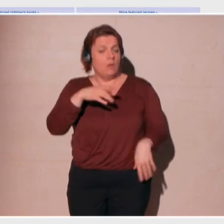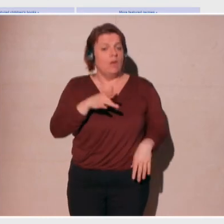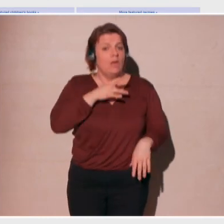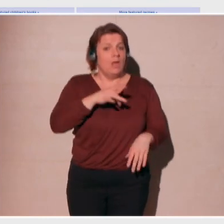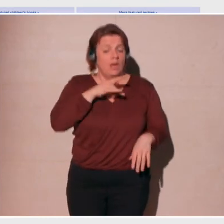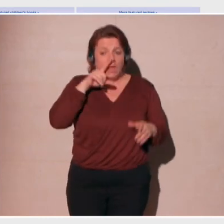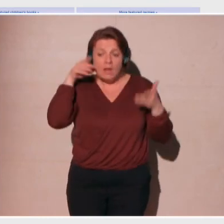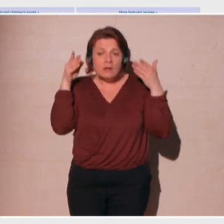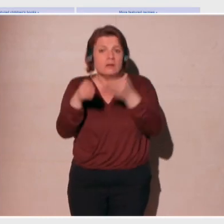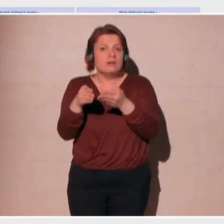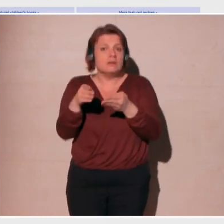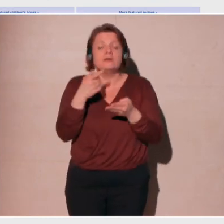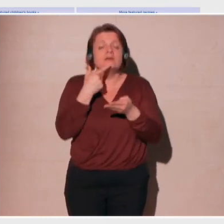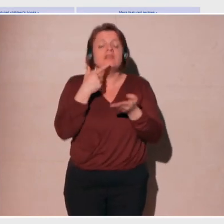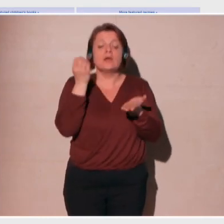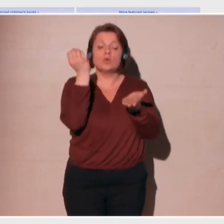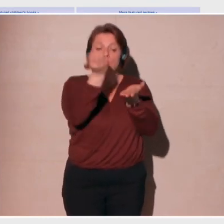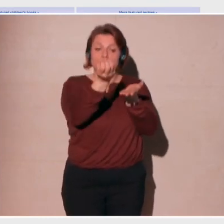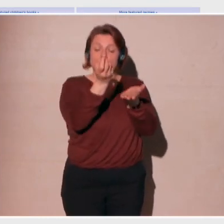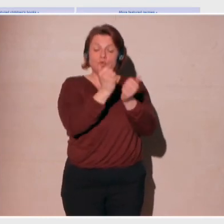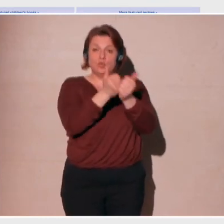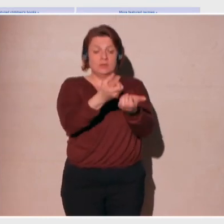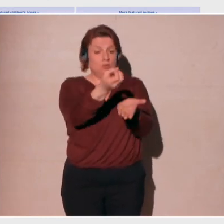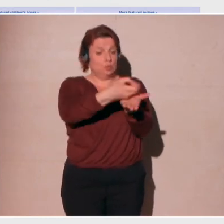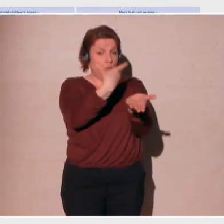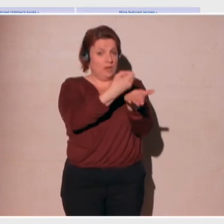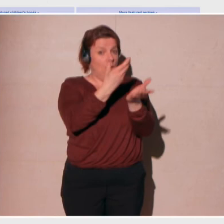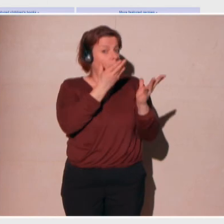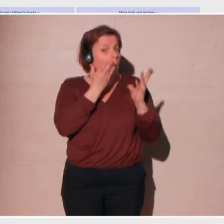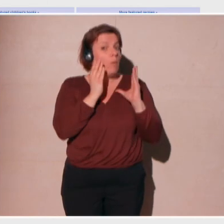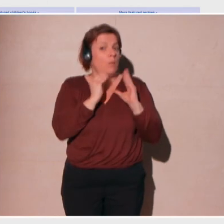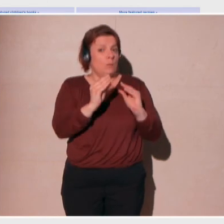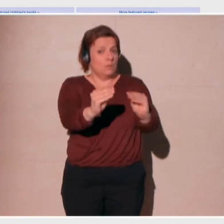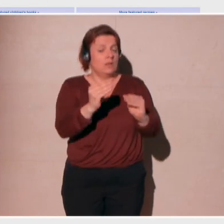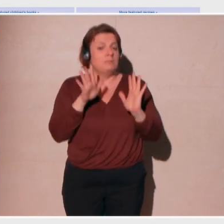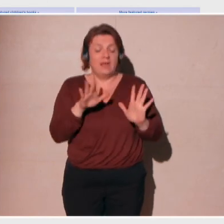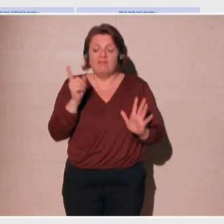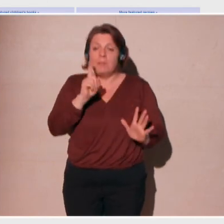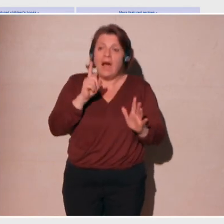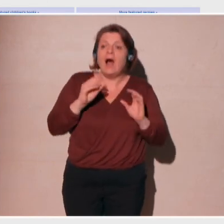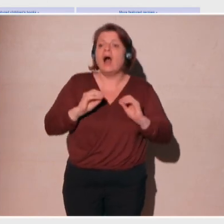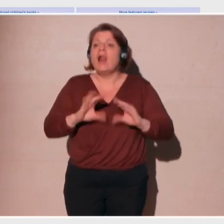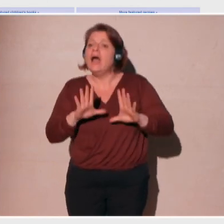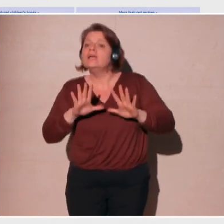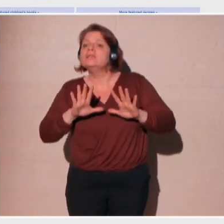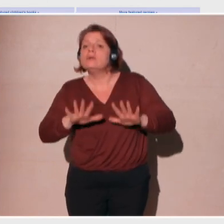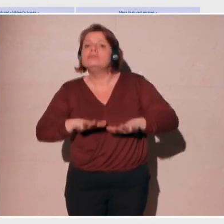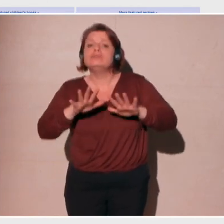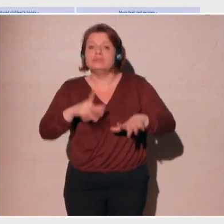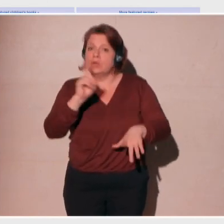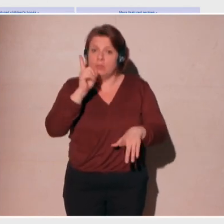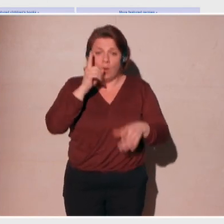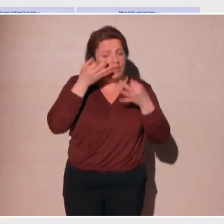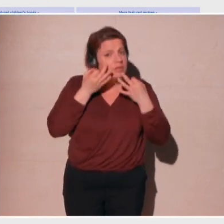de données concrètes. Mais il ne faut pas perdre de temps non plus, parce que le temps nous